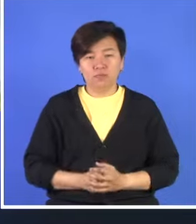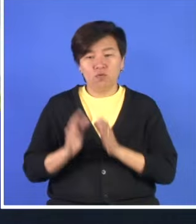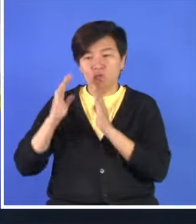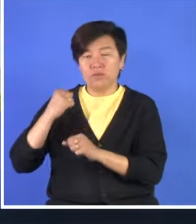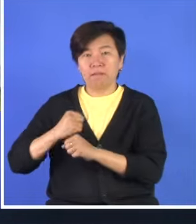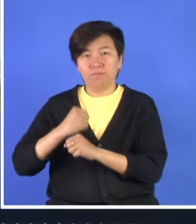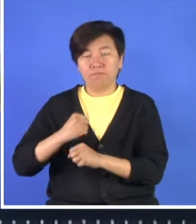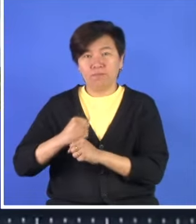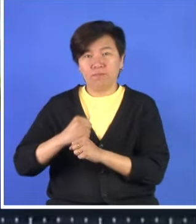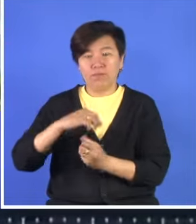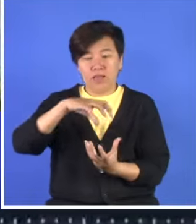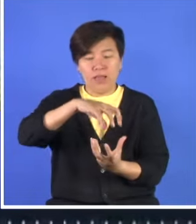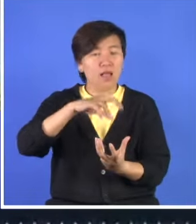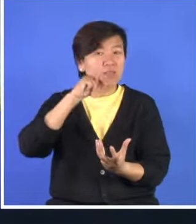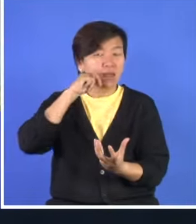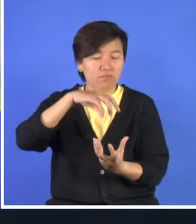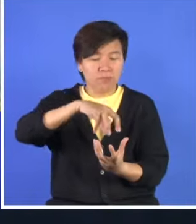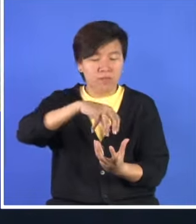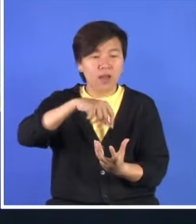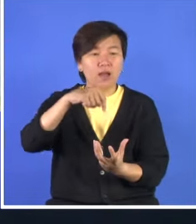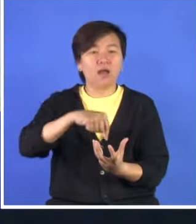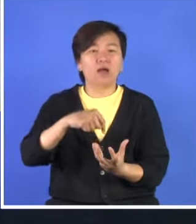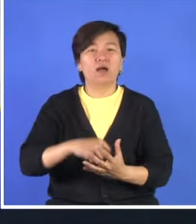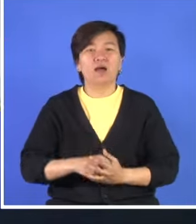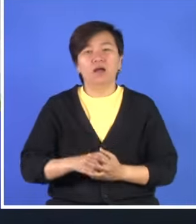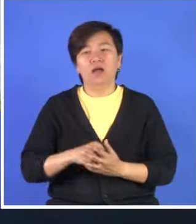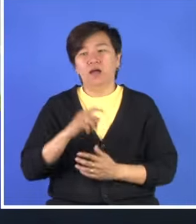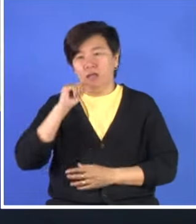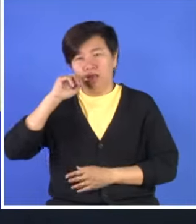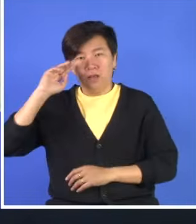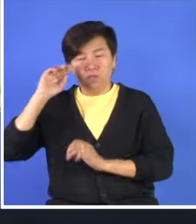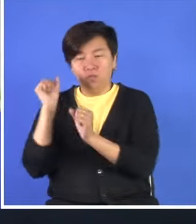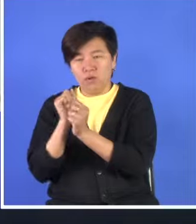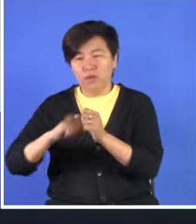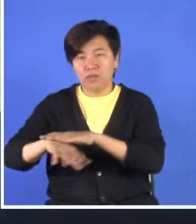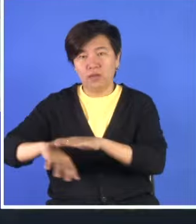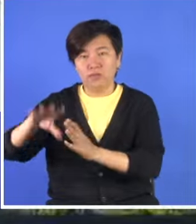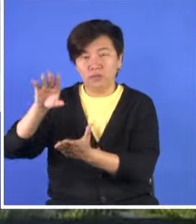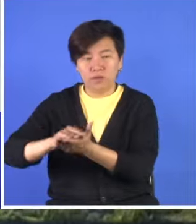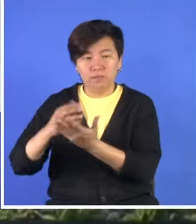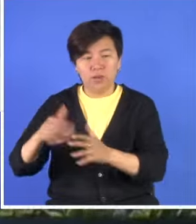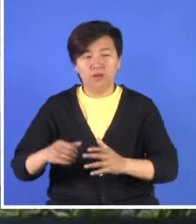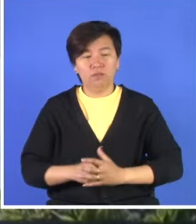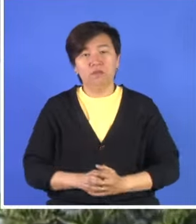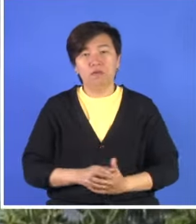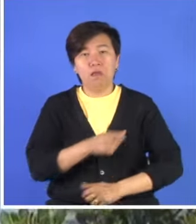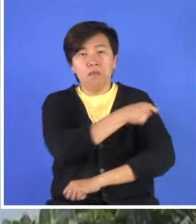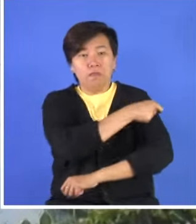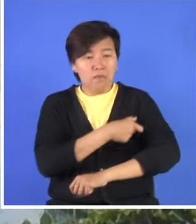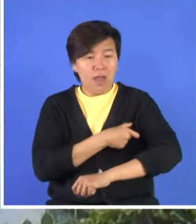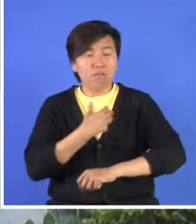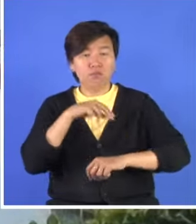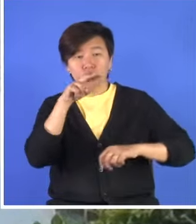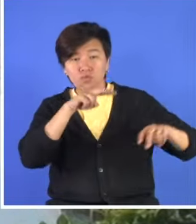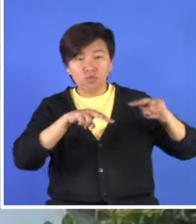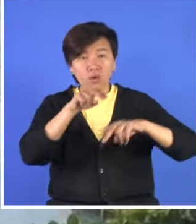เป็นมิเตอร์น้ำดิจิตอลที่สูญหายไปอยากจะให้ตำรวจจับคนร้ายให้ได้ ือตัวรปภ.เองเขาบอกว่าผมก็มีหน้าที่ตรวจต